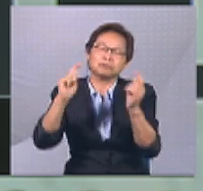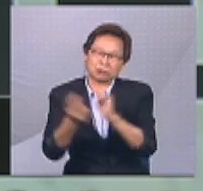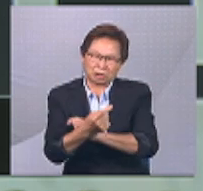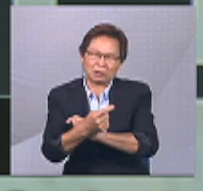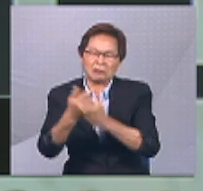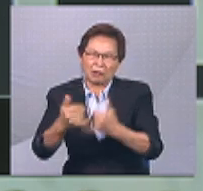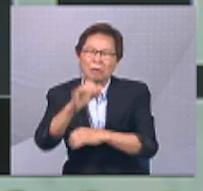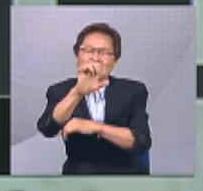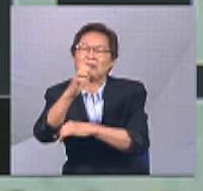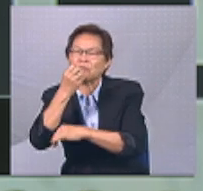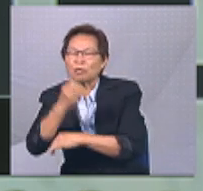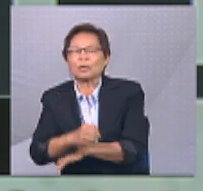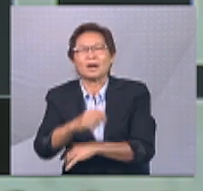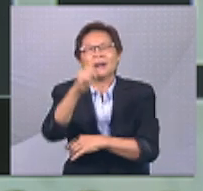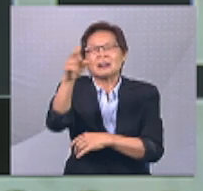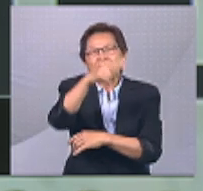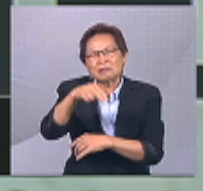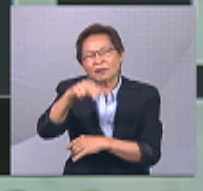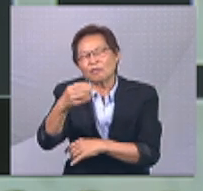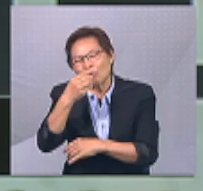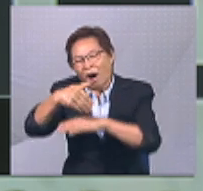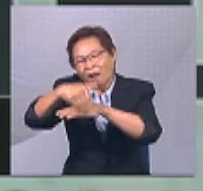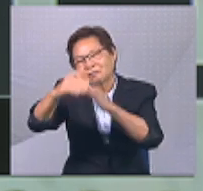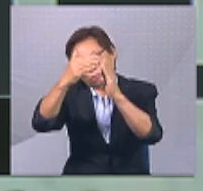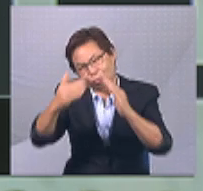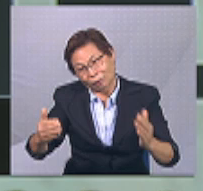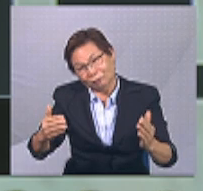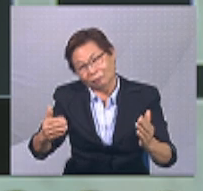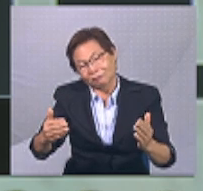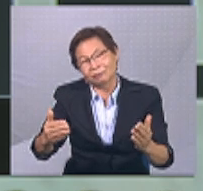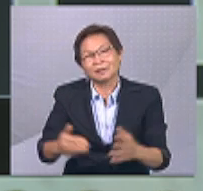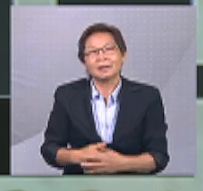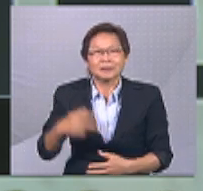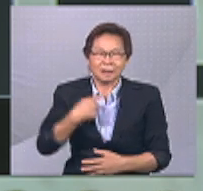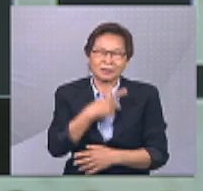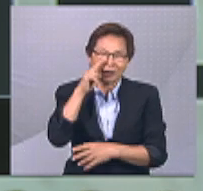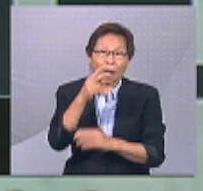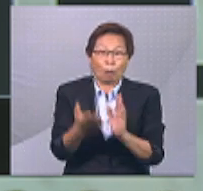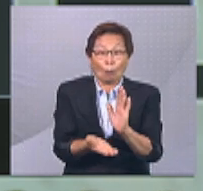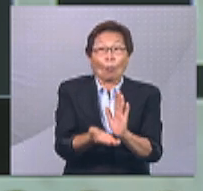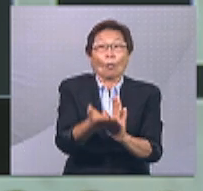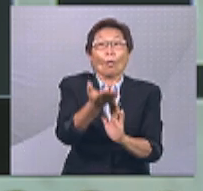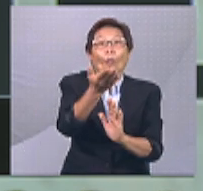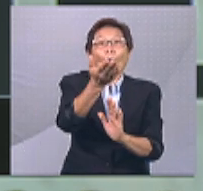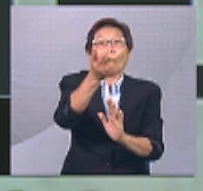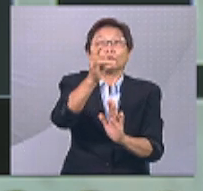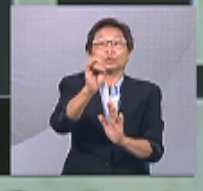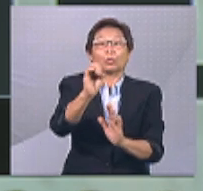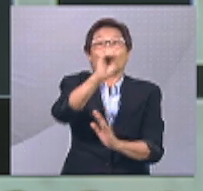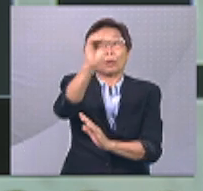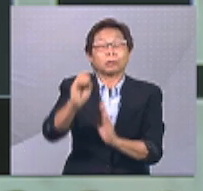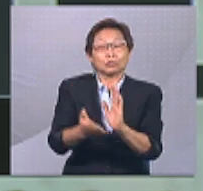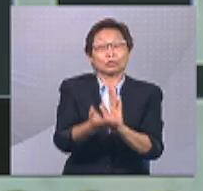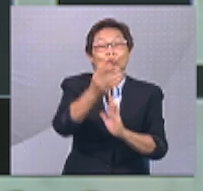e-food for example, Grab food dan sebagainya menghantar ke rumah. Jadi kita lihat ada peningkatan lebih pada 70%